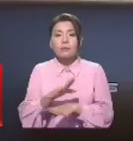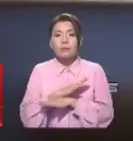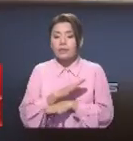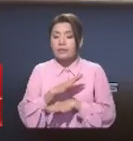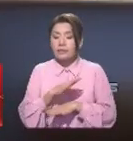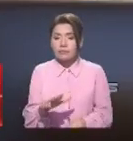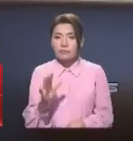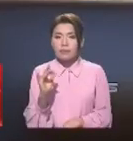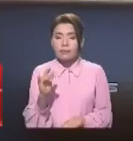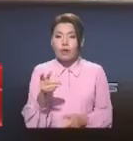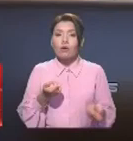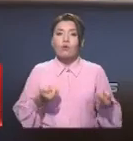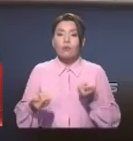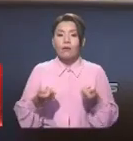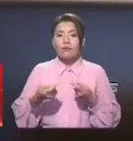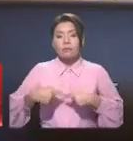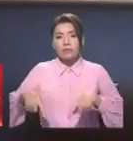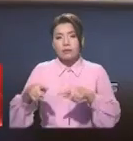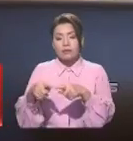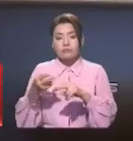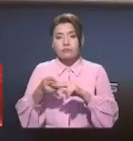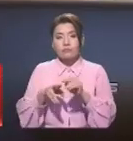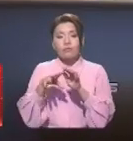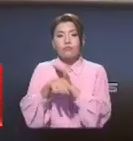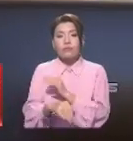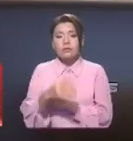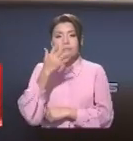Особенно это касается руководителей предприятия, в том числе и